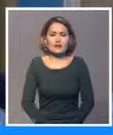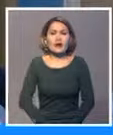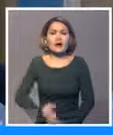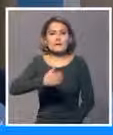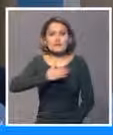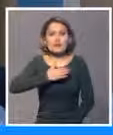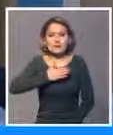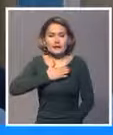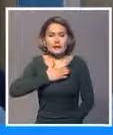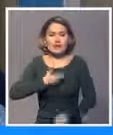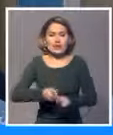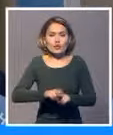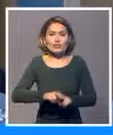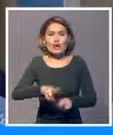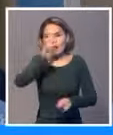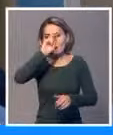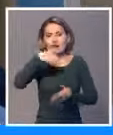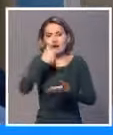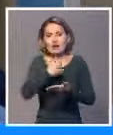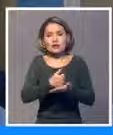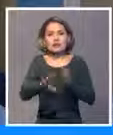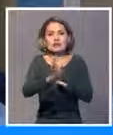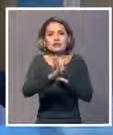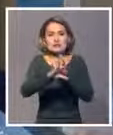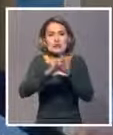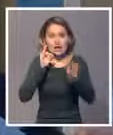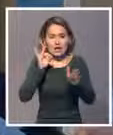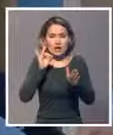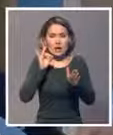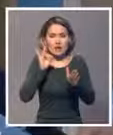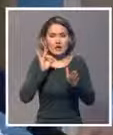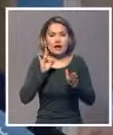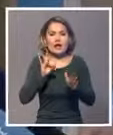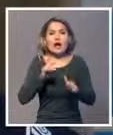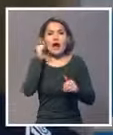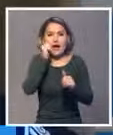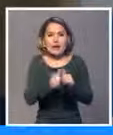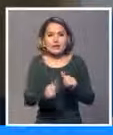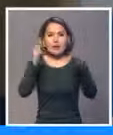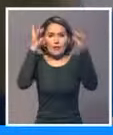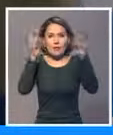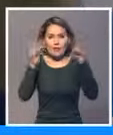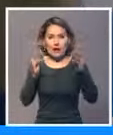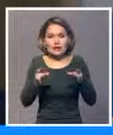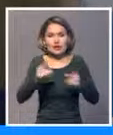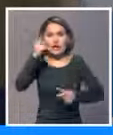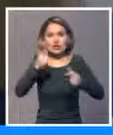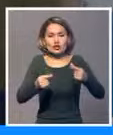болатын сайлауға өз отандастарымызды және тұтынушыларымызды шақыру. Мен ойлаймын, бұл өте